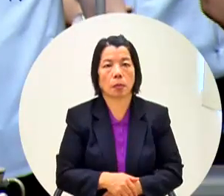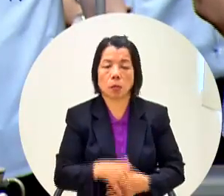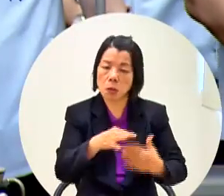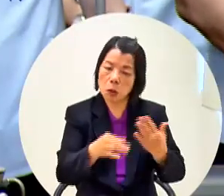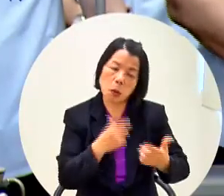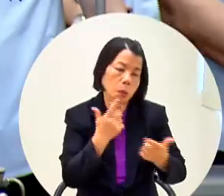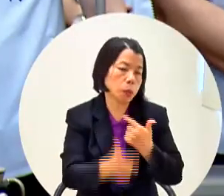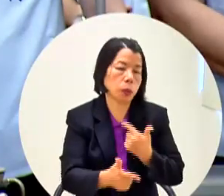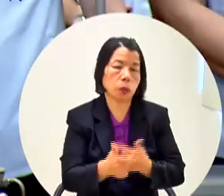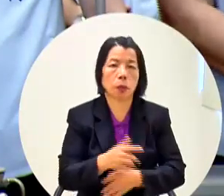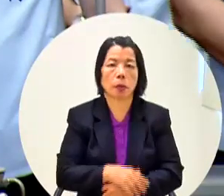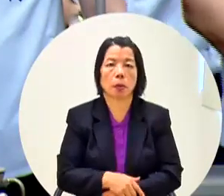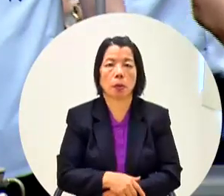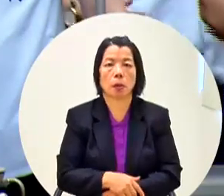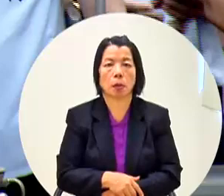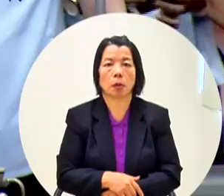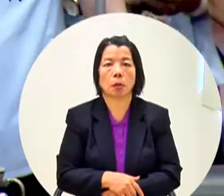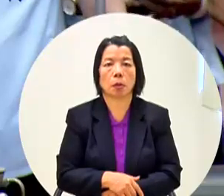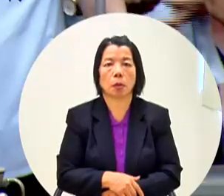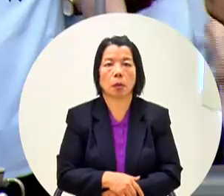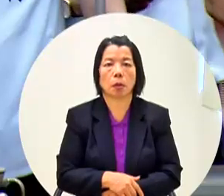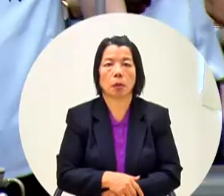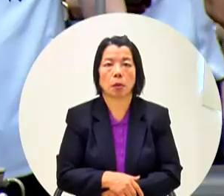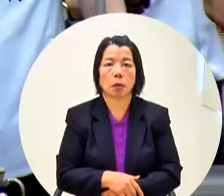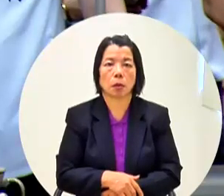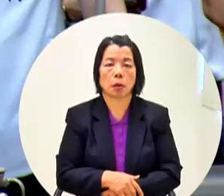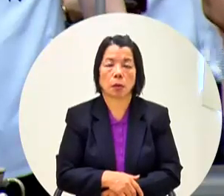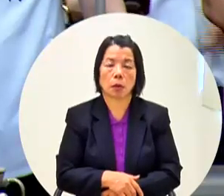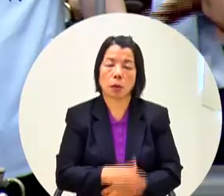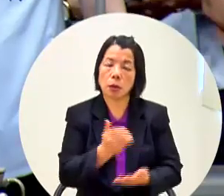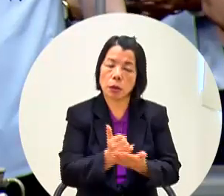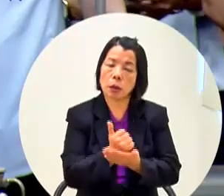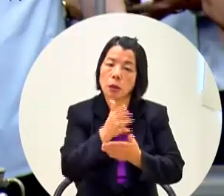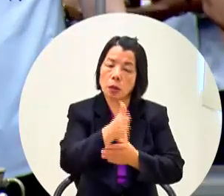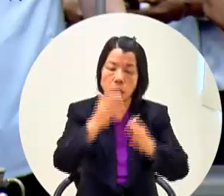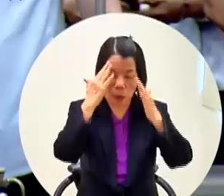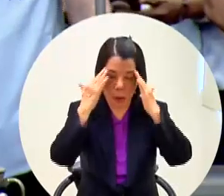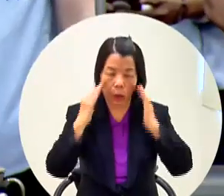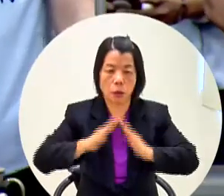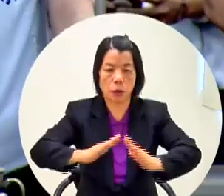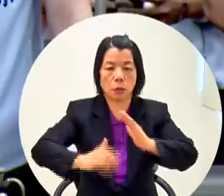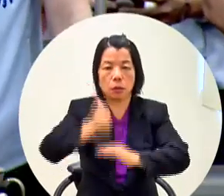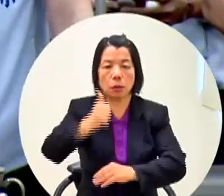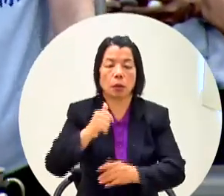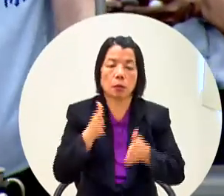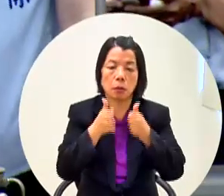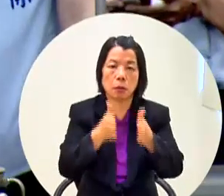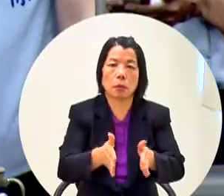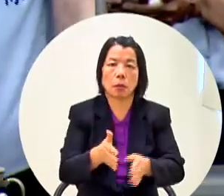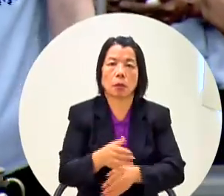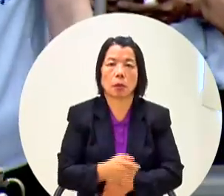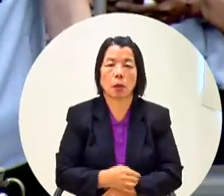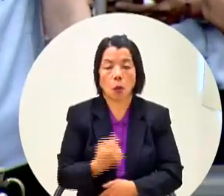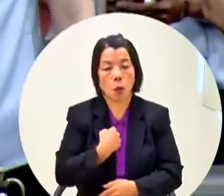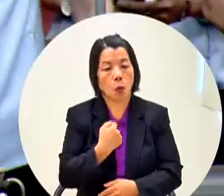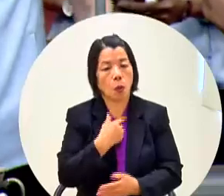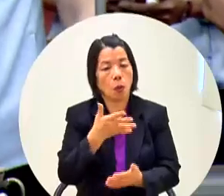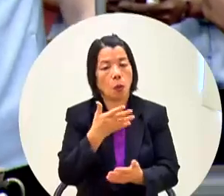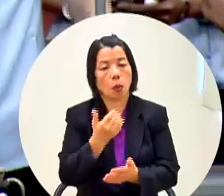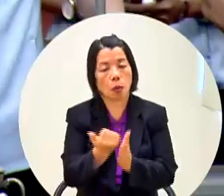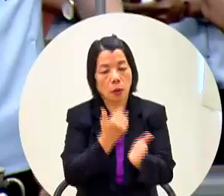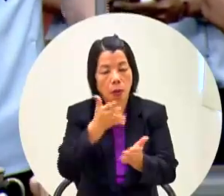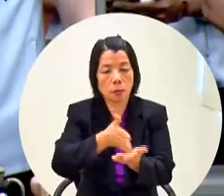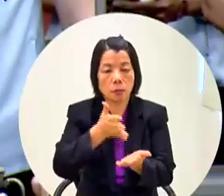有办法啊，所以在这里我们要请教我们韩市长，针对啊我刚刚本席所说